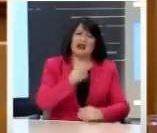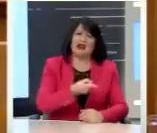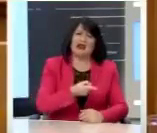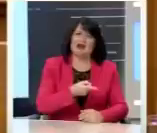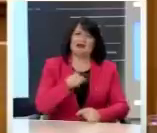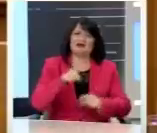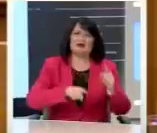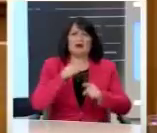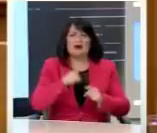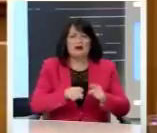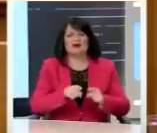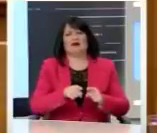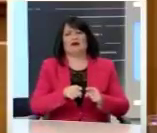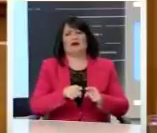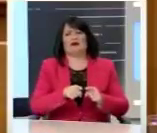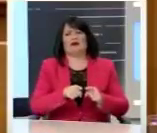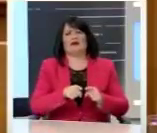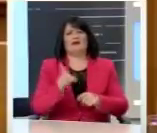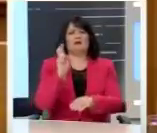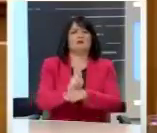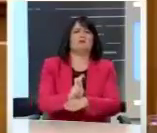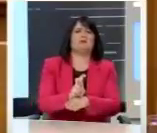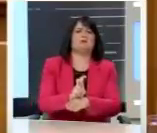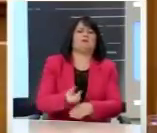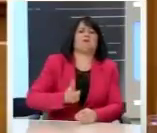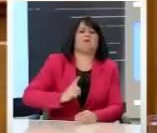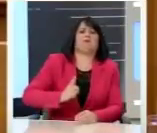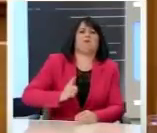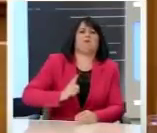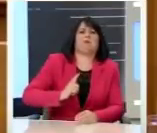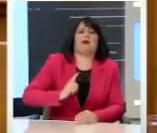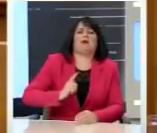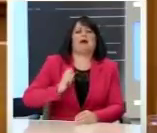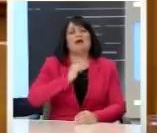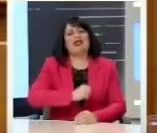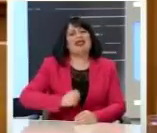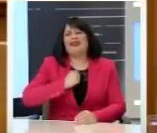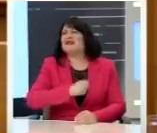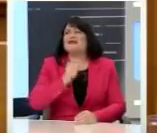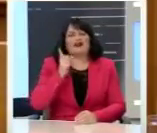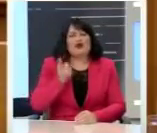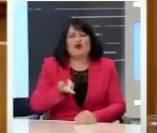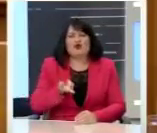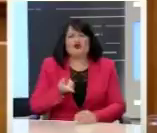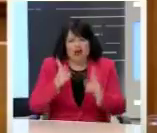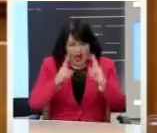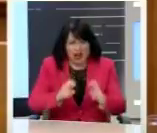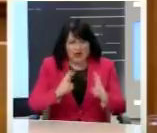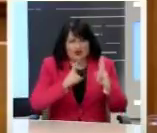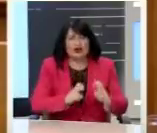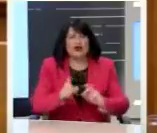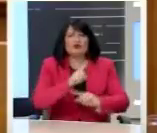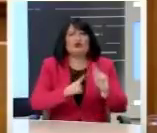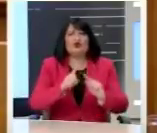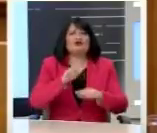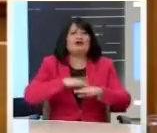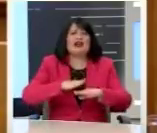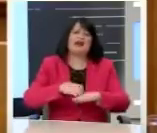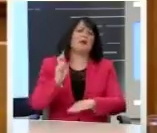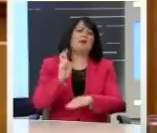γίνονται καθημερινώς, παραμένει στο σιρτάρι. Και δυστυχώς δεν έχει γίνει έλεγχος ποιος την κρατάει στο